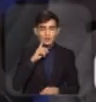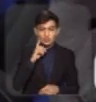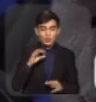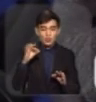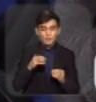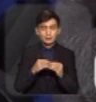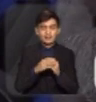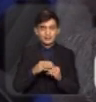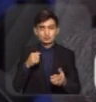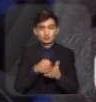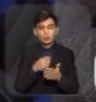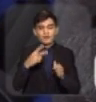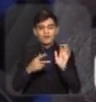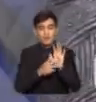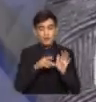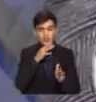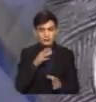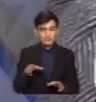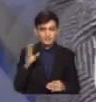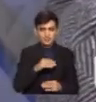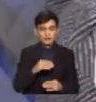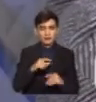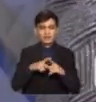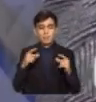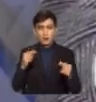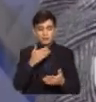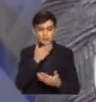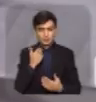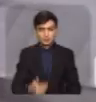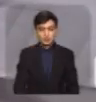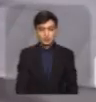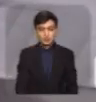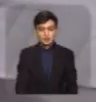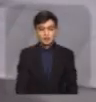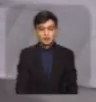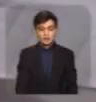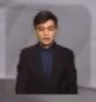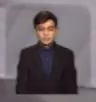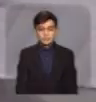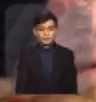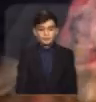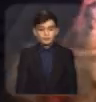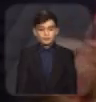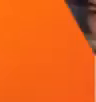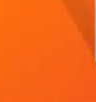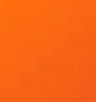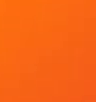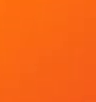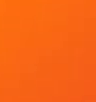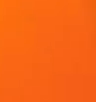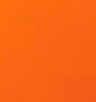от 15 до 28 лет никаких дипломов. Бахром Абдуллаев, Виталий Заинтинов, Информбюро,